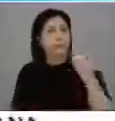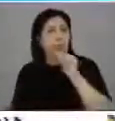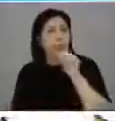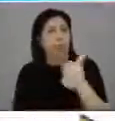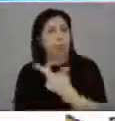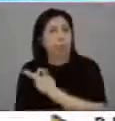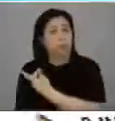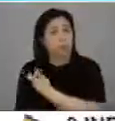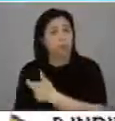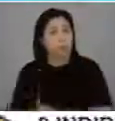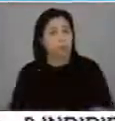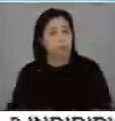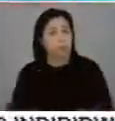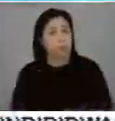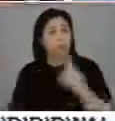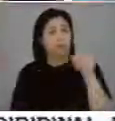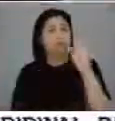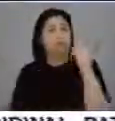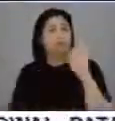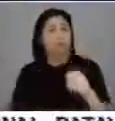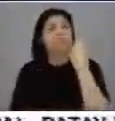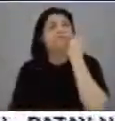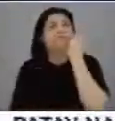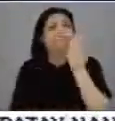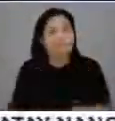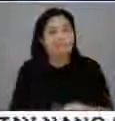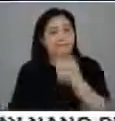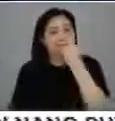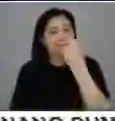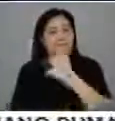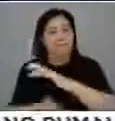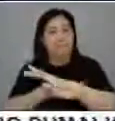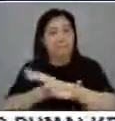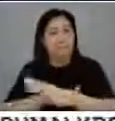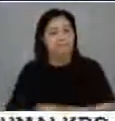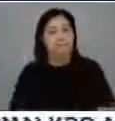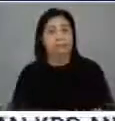883,837 na ang kabuuang doses na naibakuna sa lungsod, kung saan